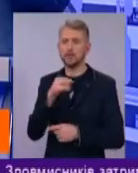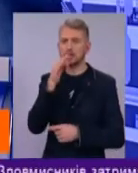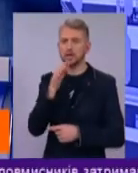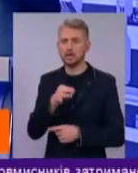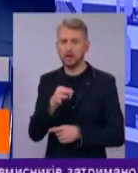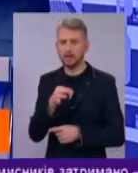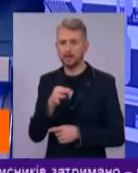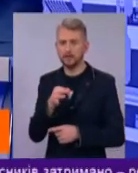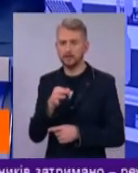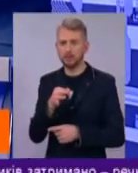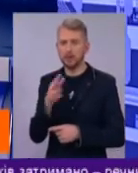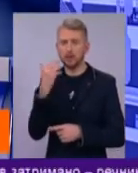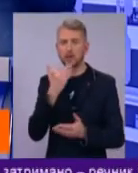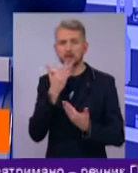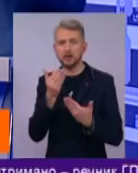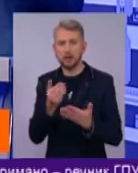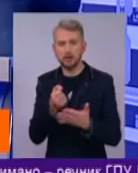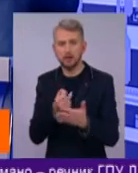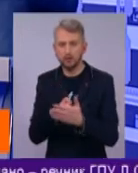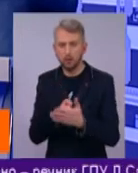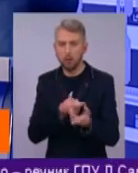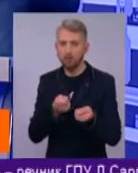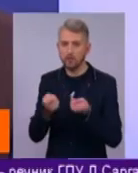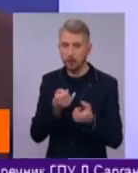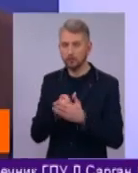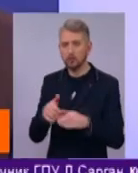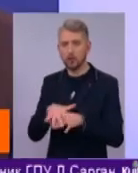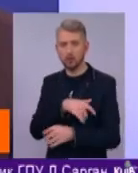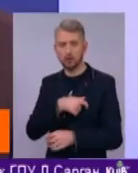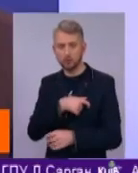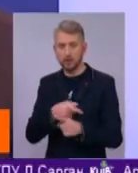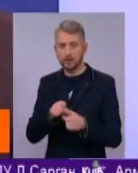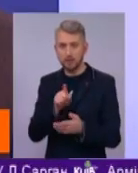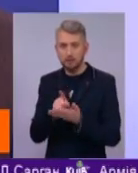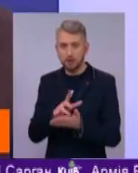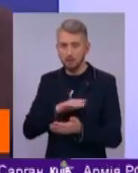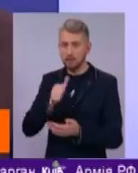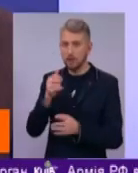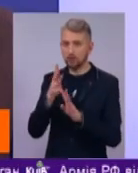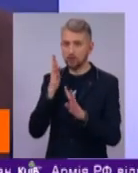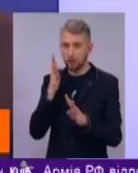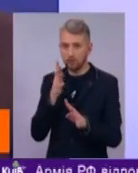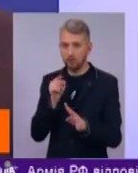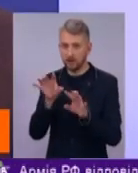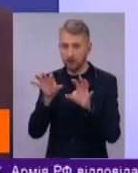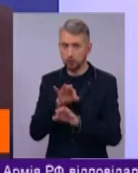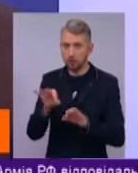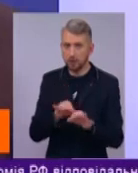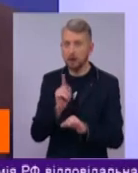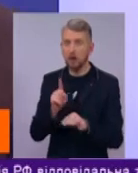казали, хоч звертаючись так до влади, до народних обранців, що це має бути першочерговим. Всі законопроекти і все, але теж